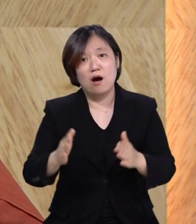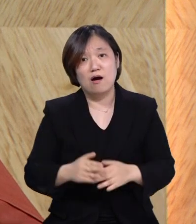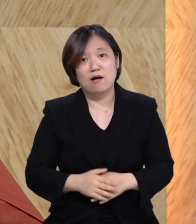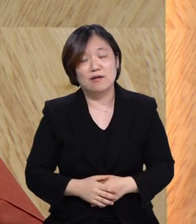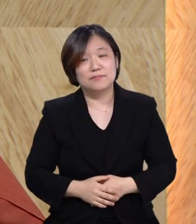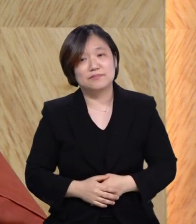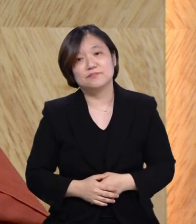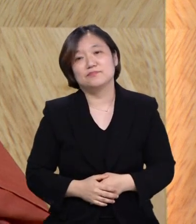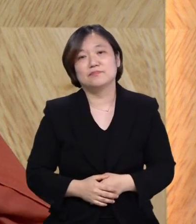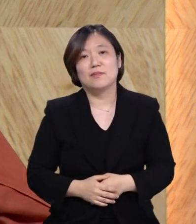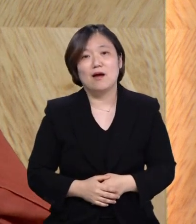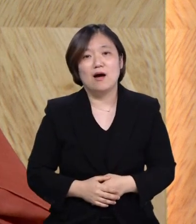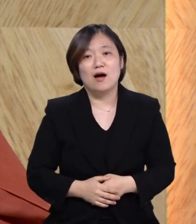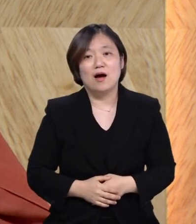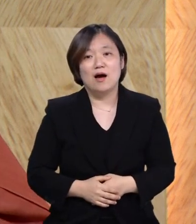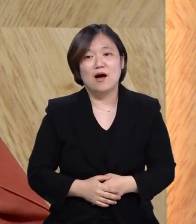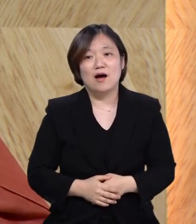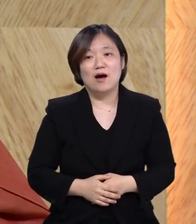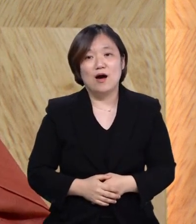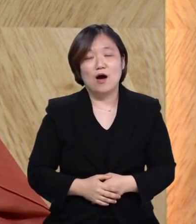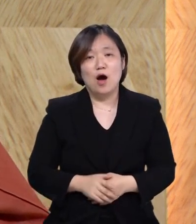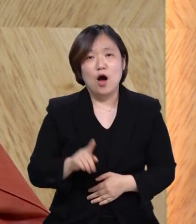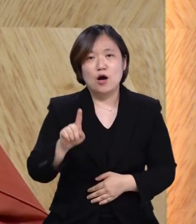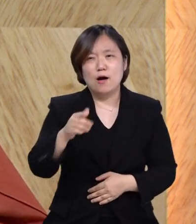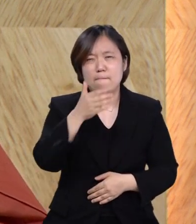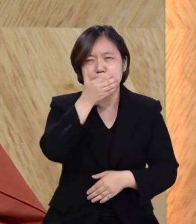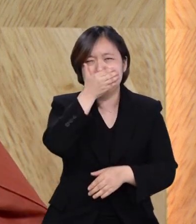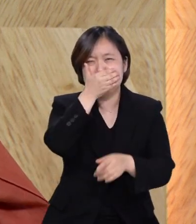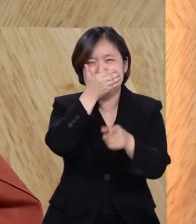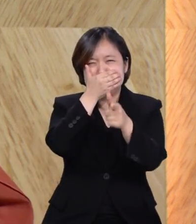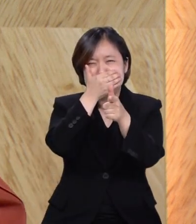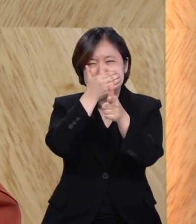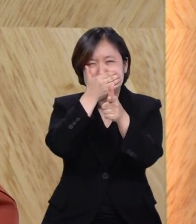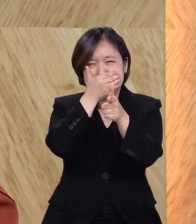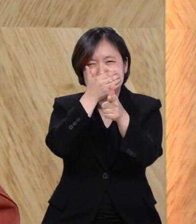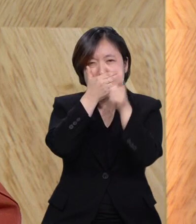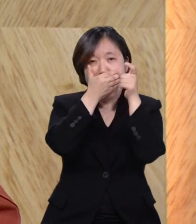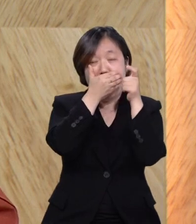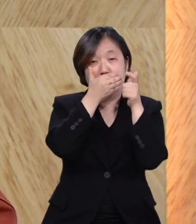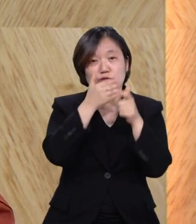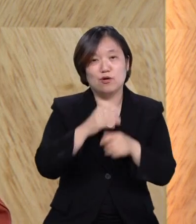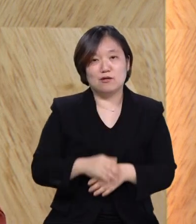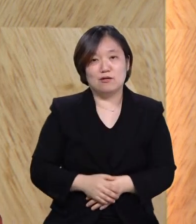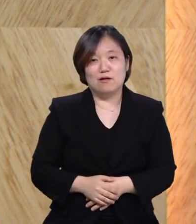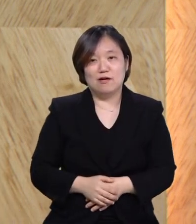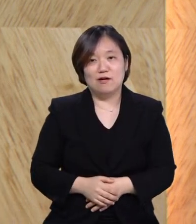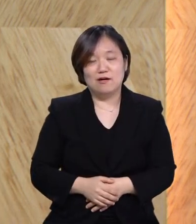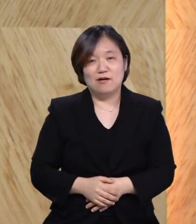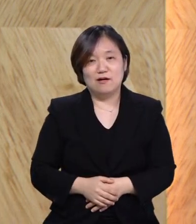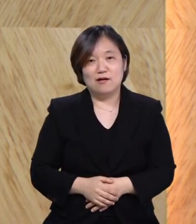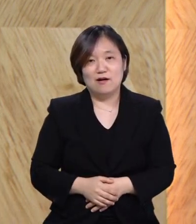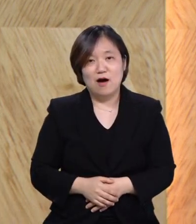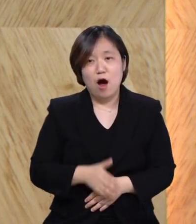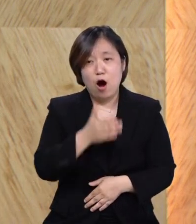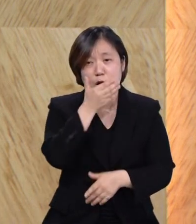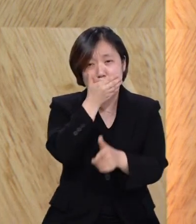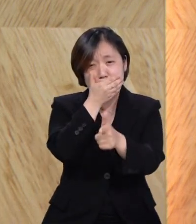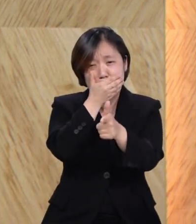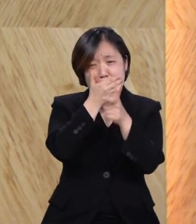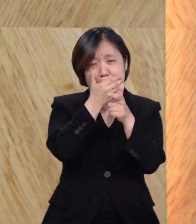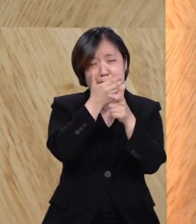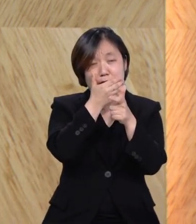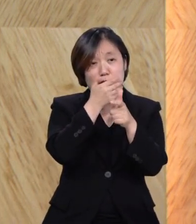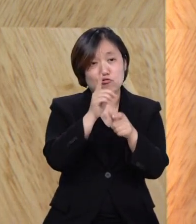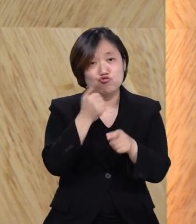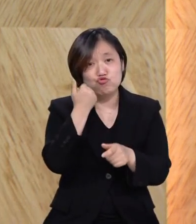벌어졌겠죠 그 중에 그 도둑놈 한 명의 총을 땅하고 쌌는데 총이